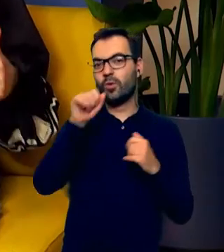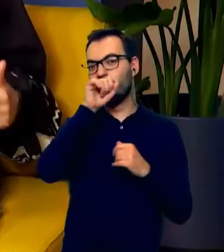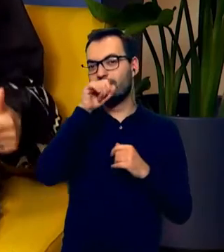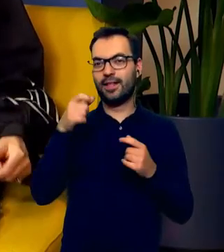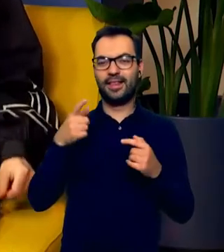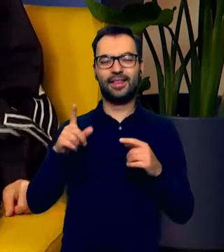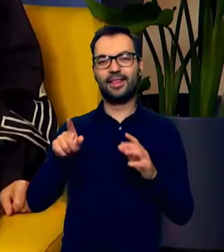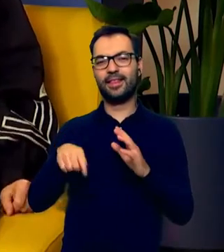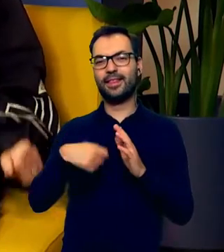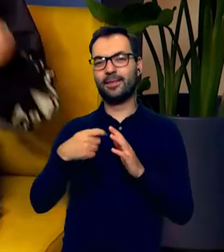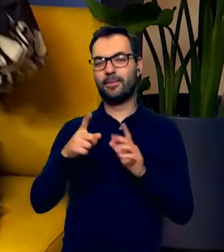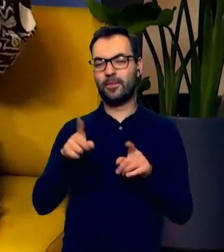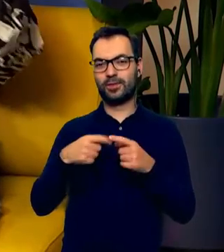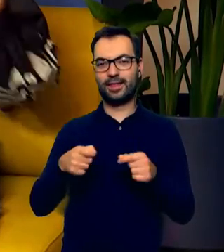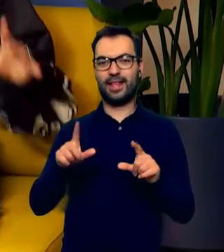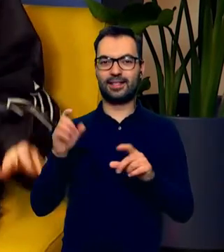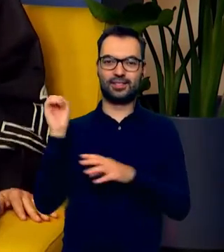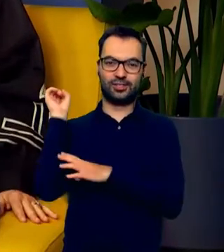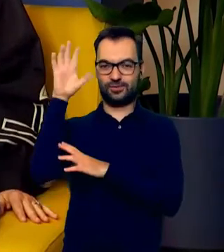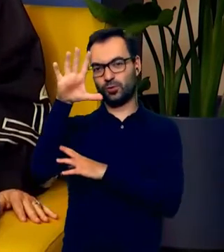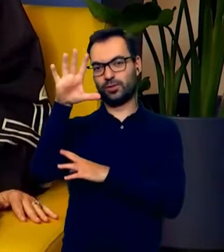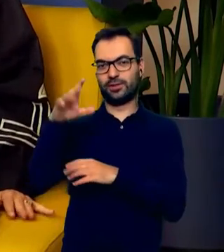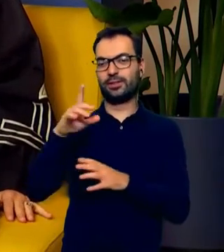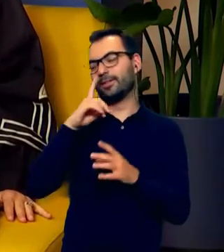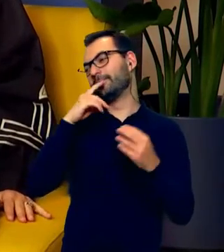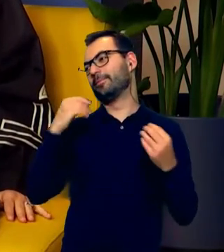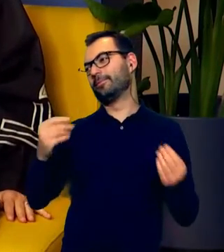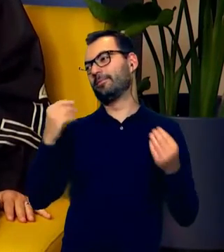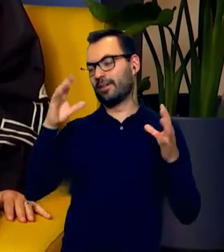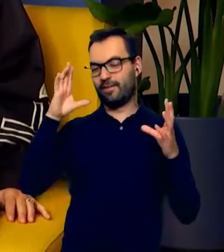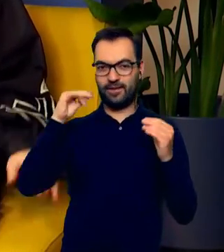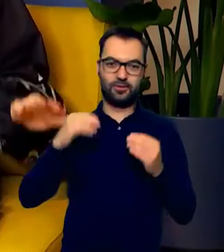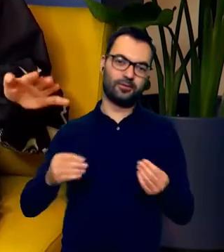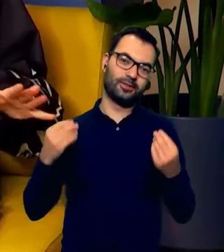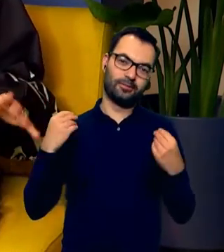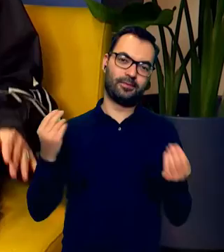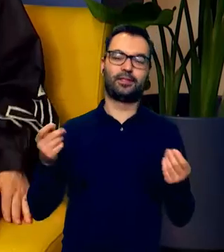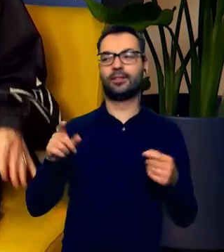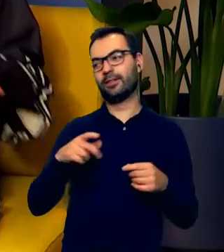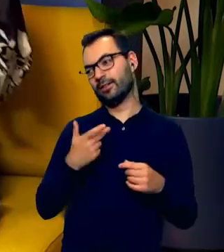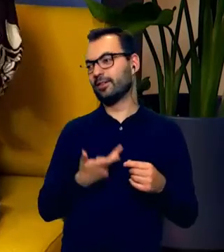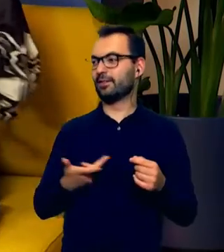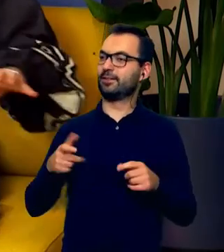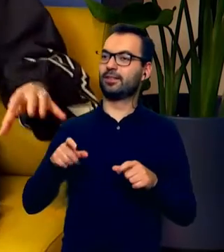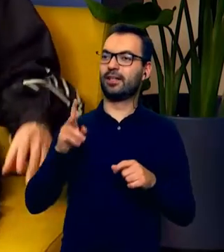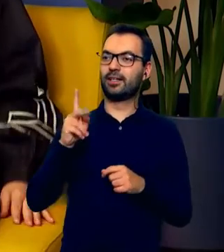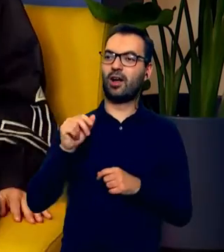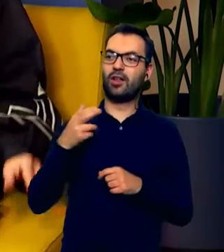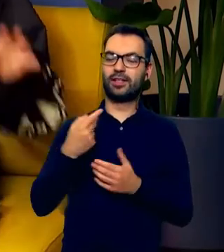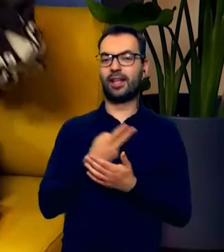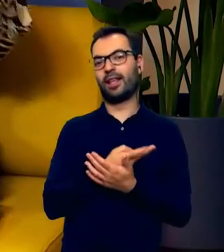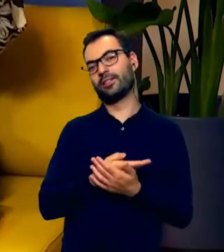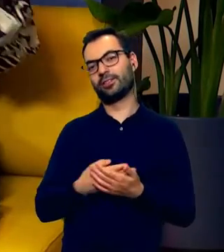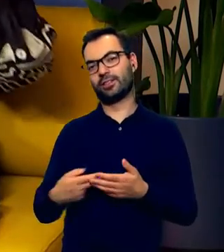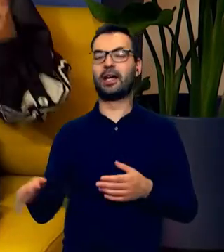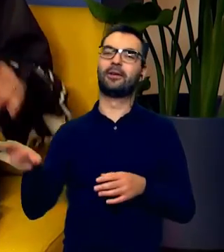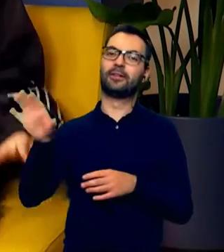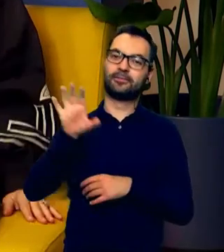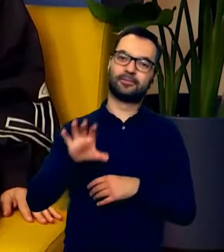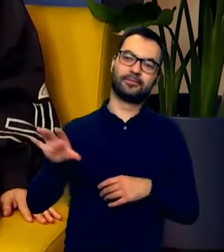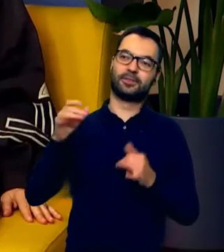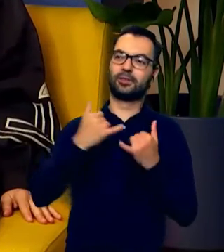ulubione teledyski na ścianie i to był po prostu przecudowny wieczór. Siedzieliśmy sobie w trójkę, a Karolina nawet leżała na podłodze i